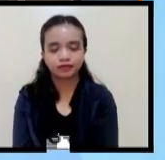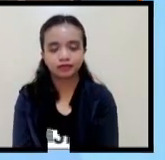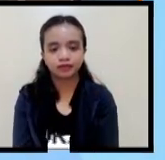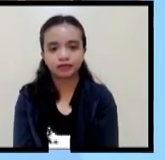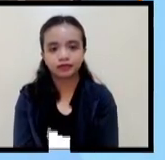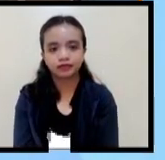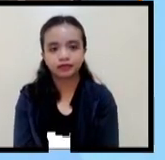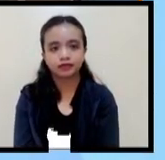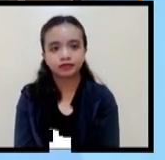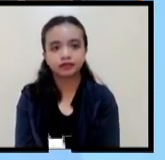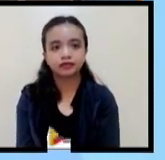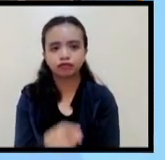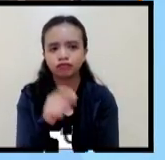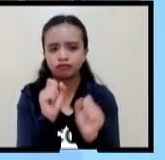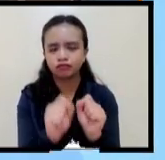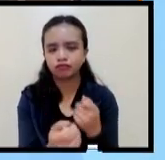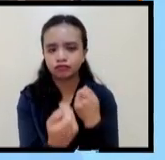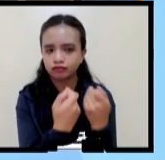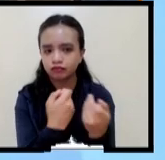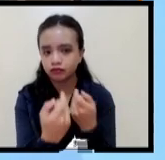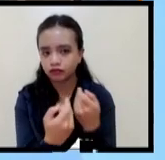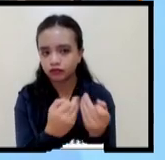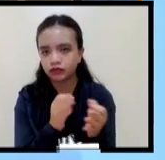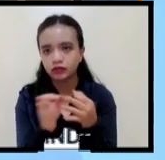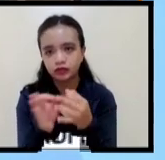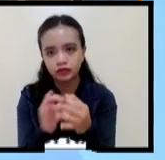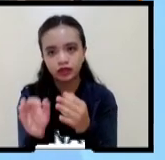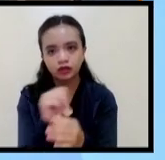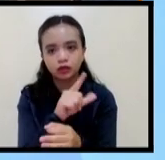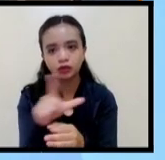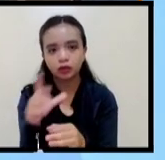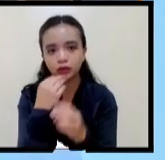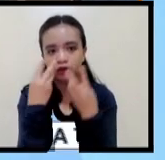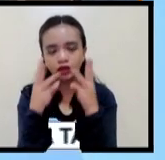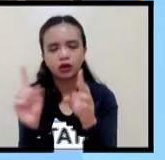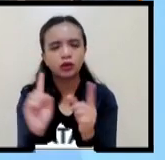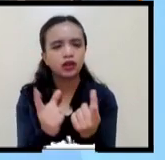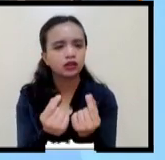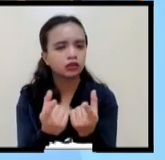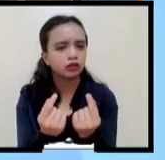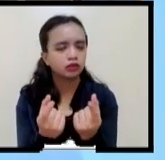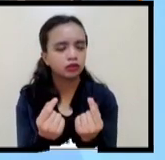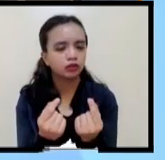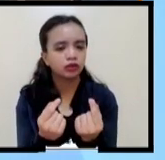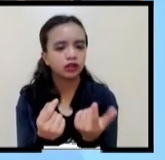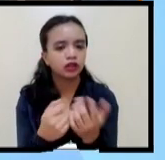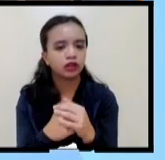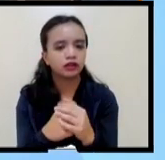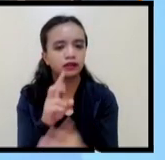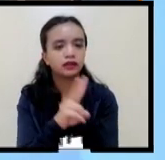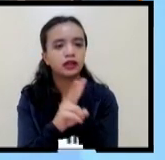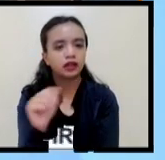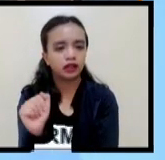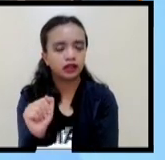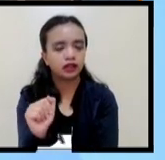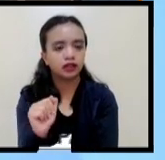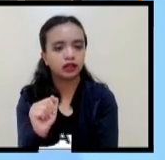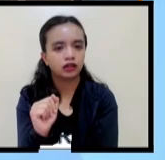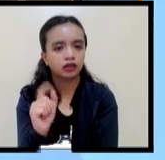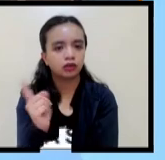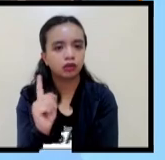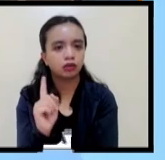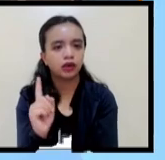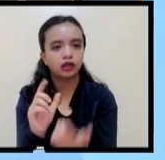bang i-explain sa ating mga tagapanood kung ano yung karaniwang ginagawa mo as VA at ano yung qualification para maging